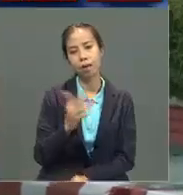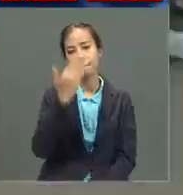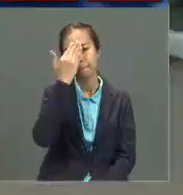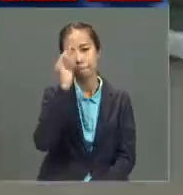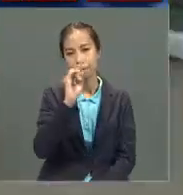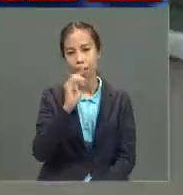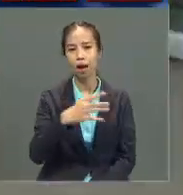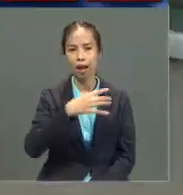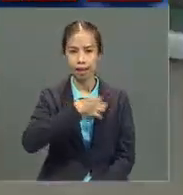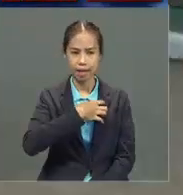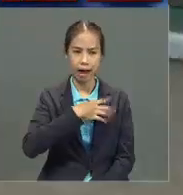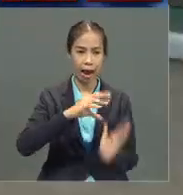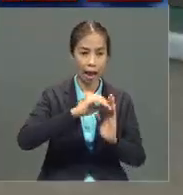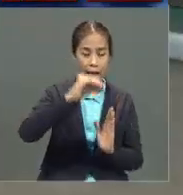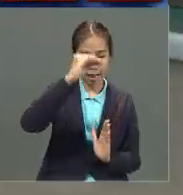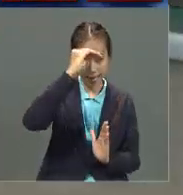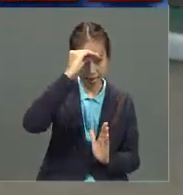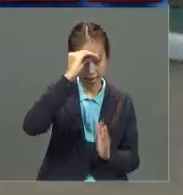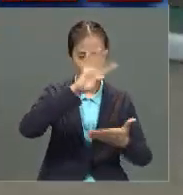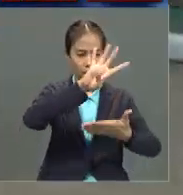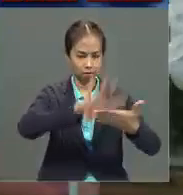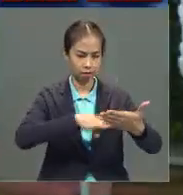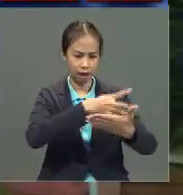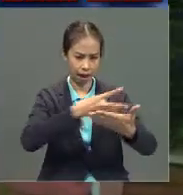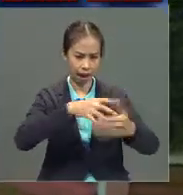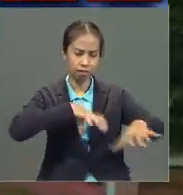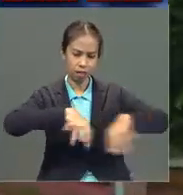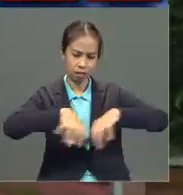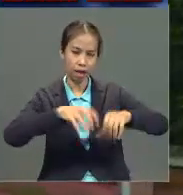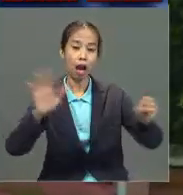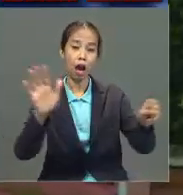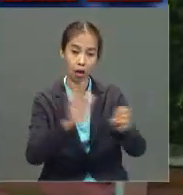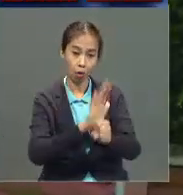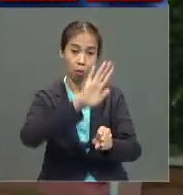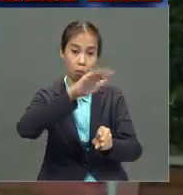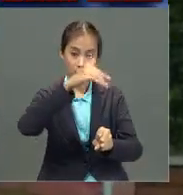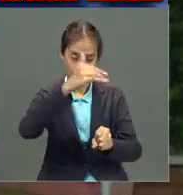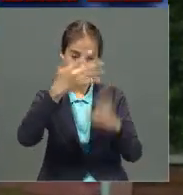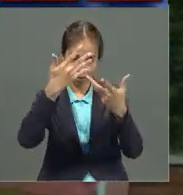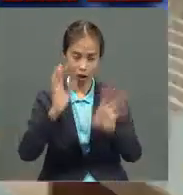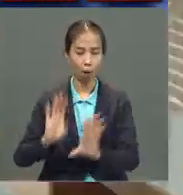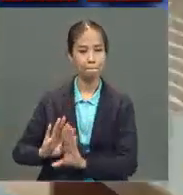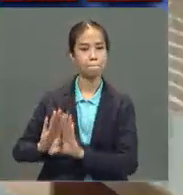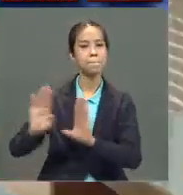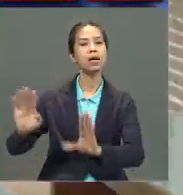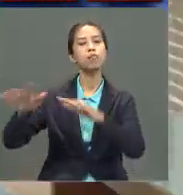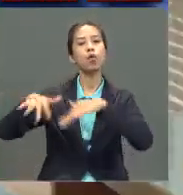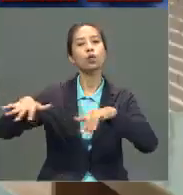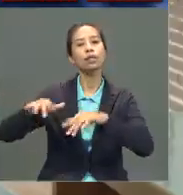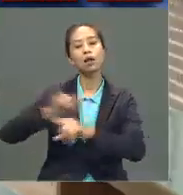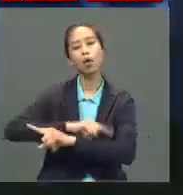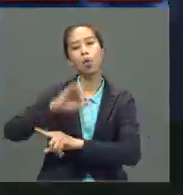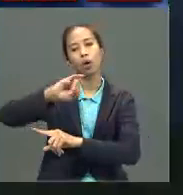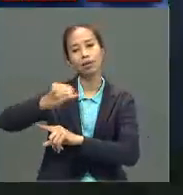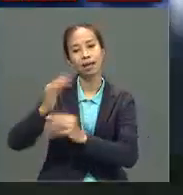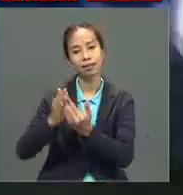อยากให้เรียนให้ครบสัปดาห์ตามตารางเรียนที่โรงเรียนจัดเอาไว้ก่อนจากนั้นก็จะเริ่มเปิดเรียนเต็มรูปแบบในวันจันทร์หน้า